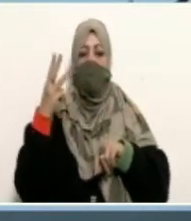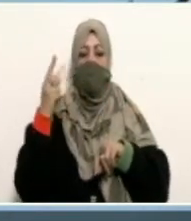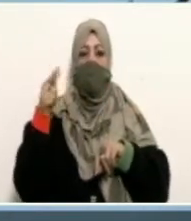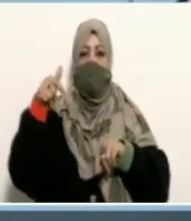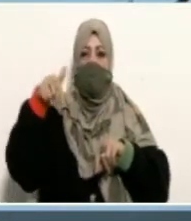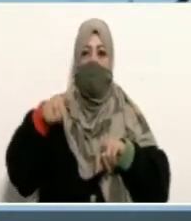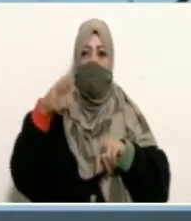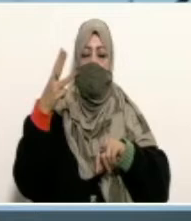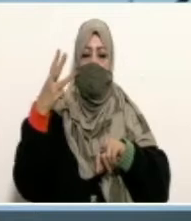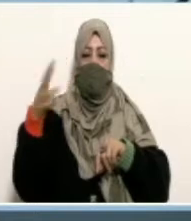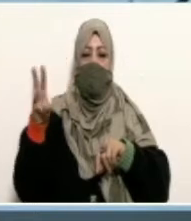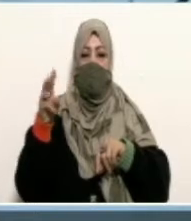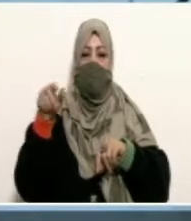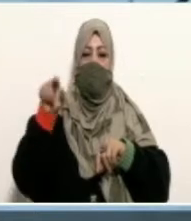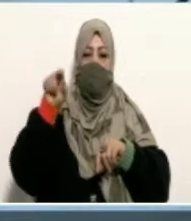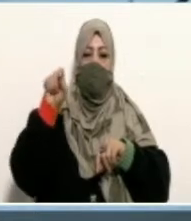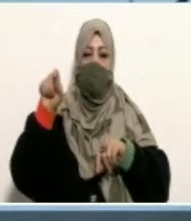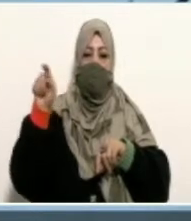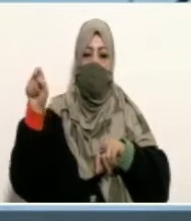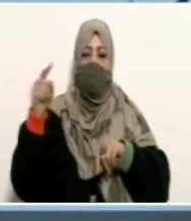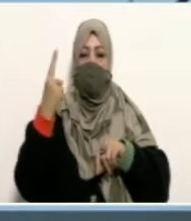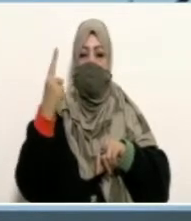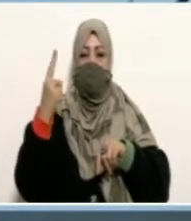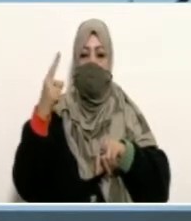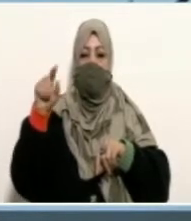021-36-0101 أو الرقم